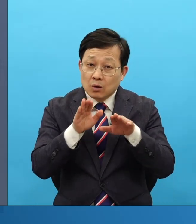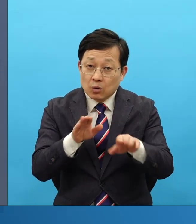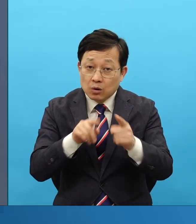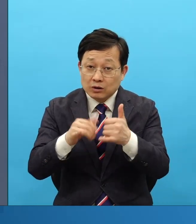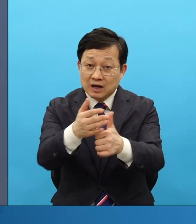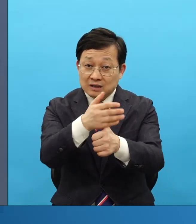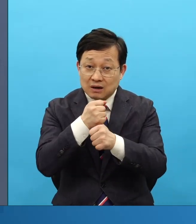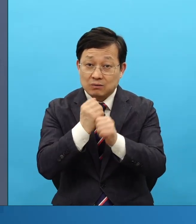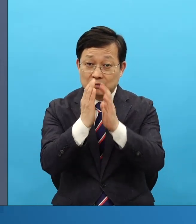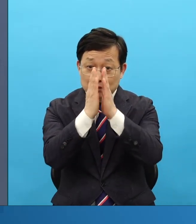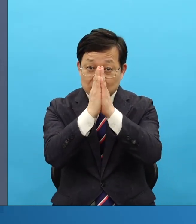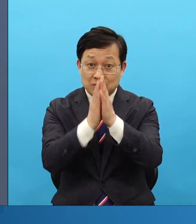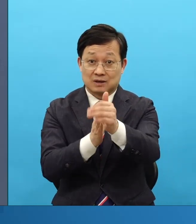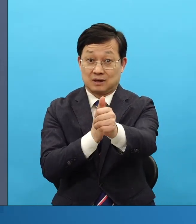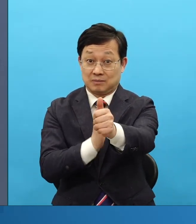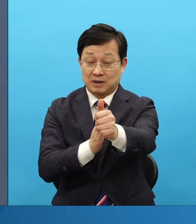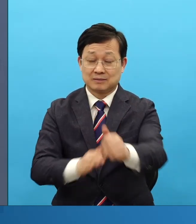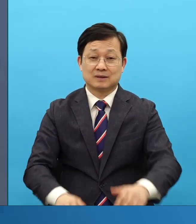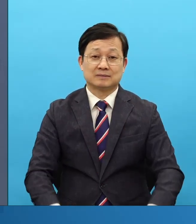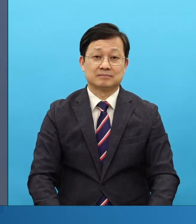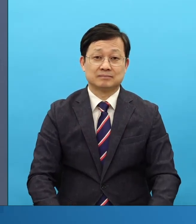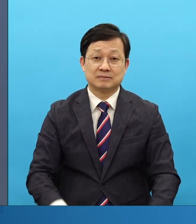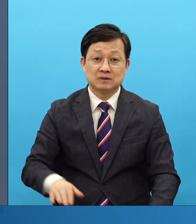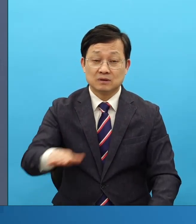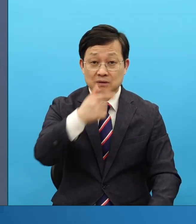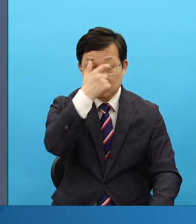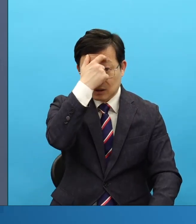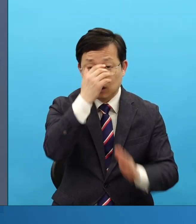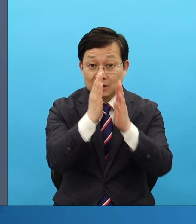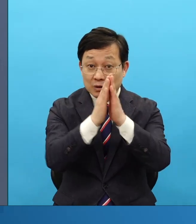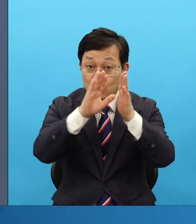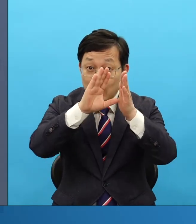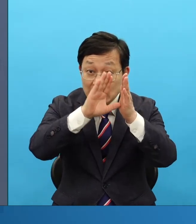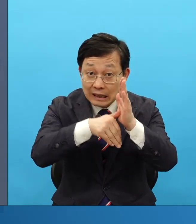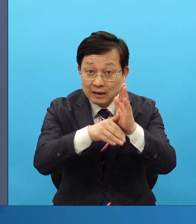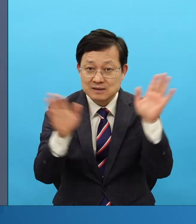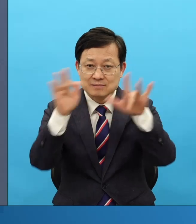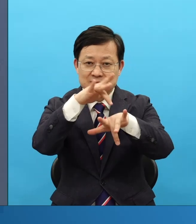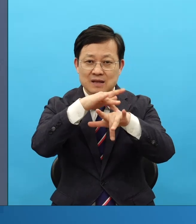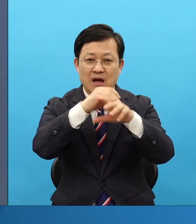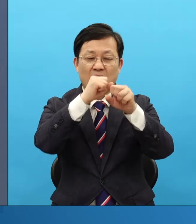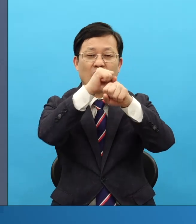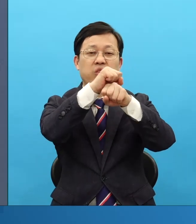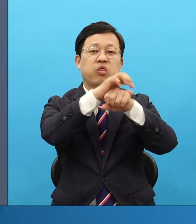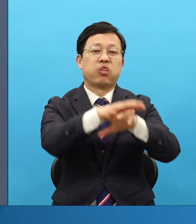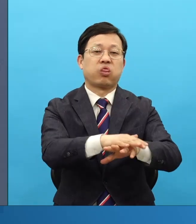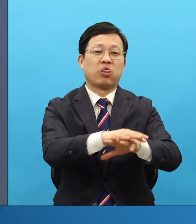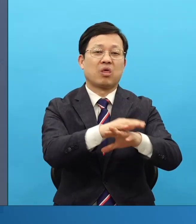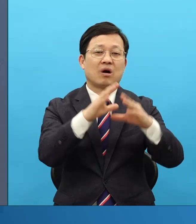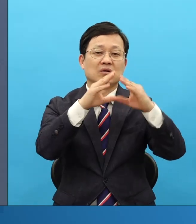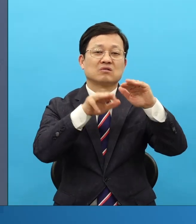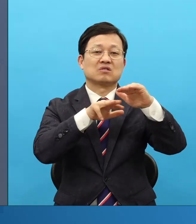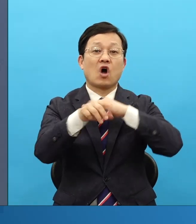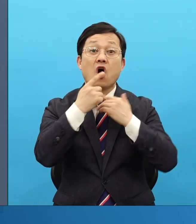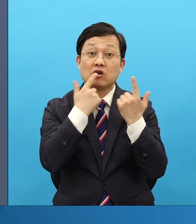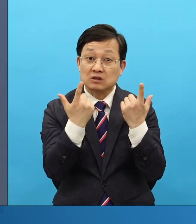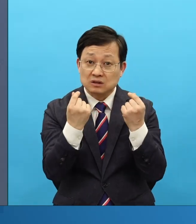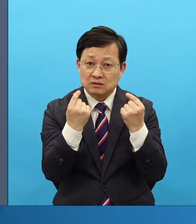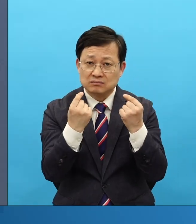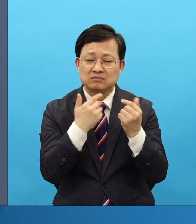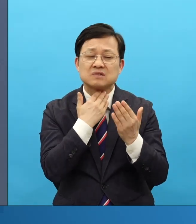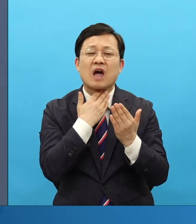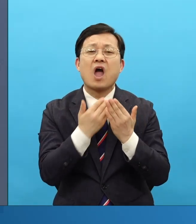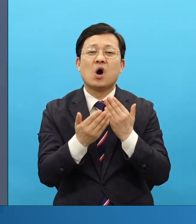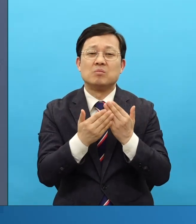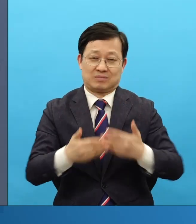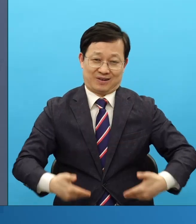so holding on to the covenant, you must pray 여러분이 today. 기도하는 시간에 흑암이 무너지는 출애굽의 역사가 나는 거죠. And so the works of Exodus, where all